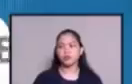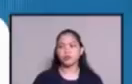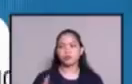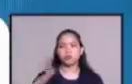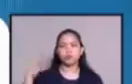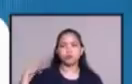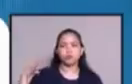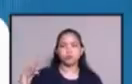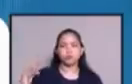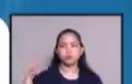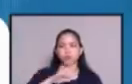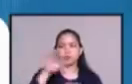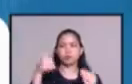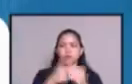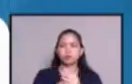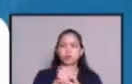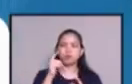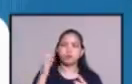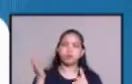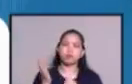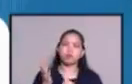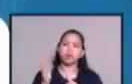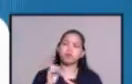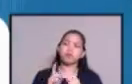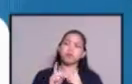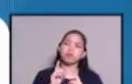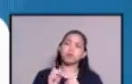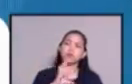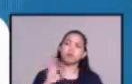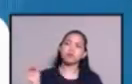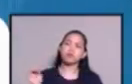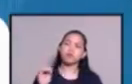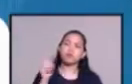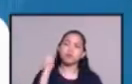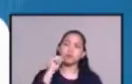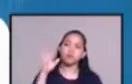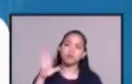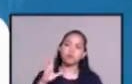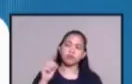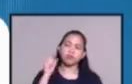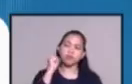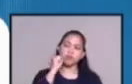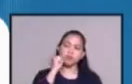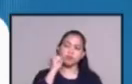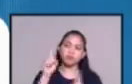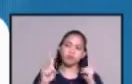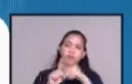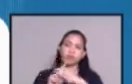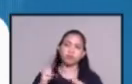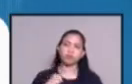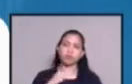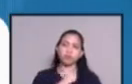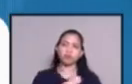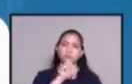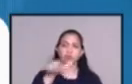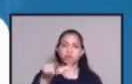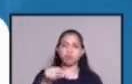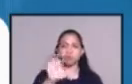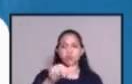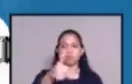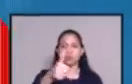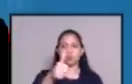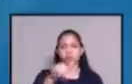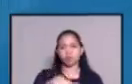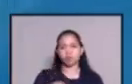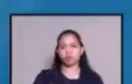Abangan ang kabuuan ng aking panayam kay dating Sulu Congresswoman Nurana Sahidula sa aplikante sa Senado mamayang alas 10